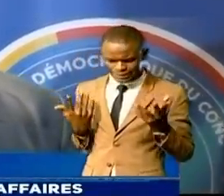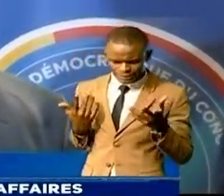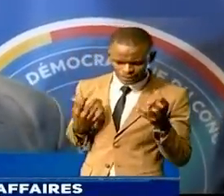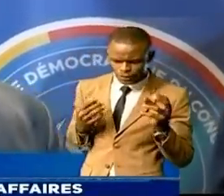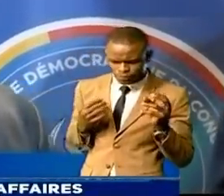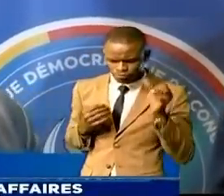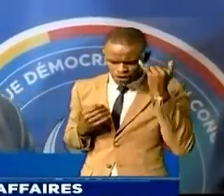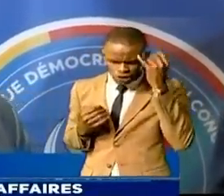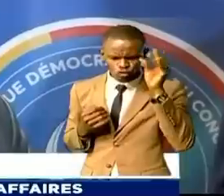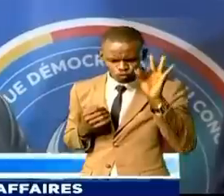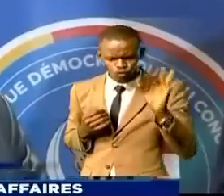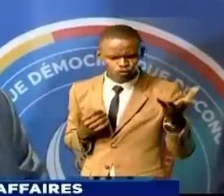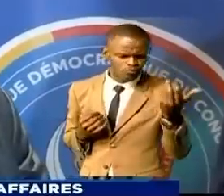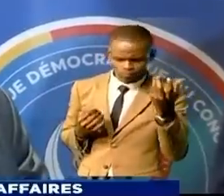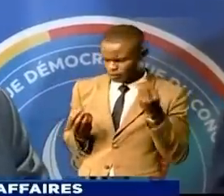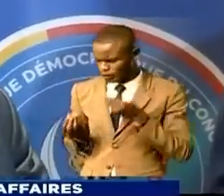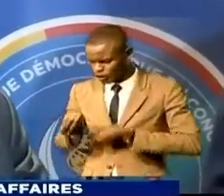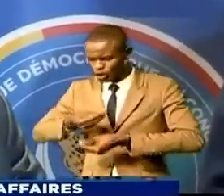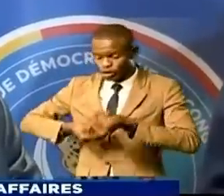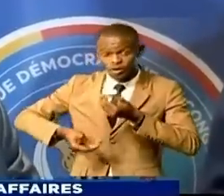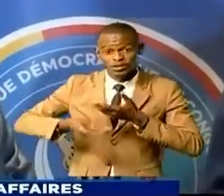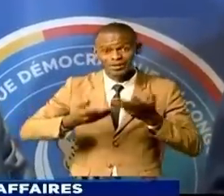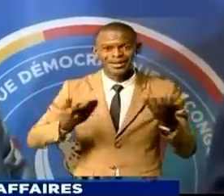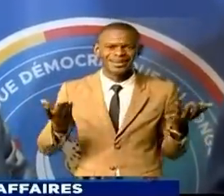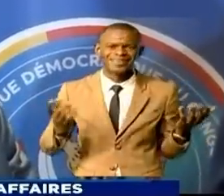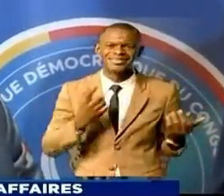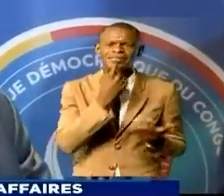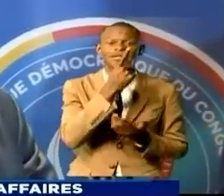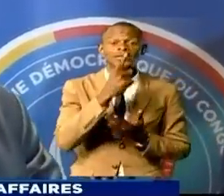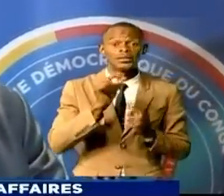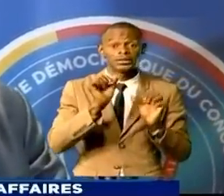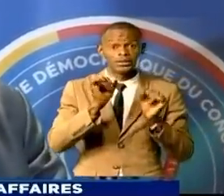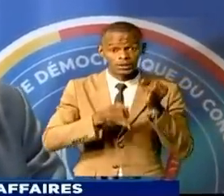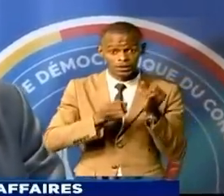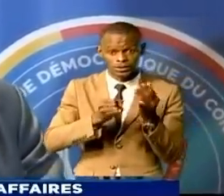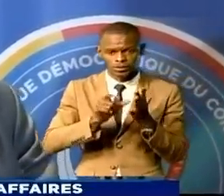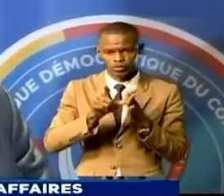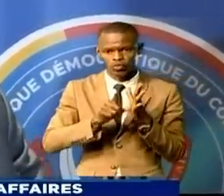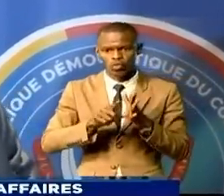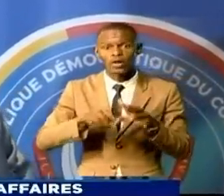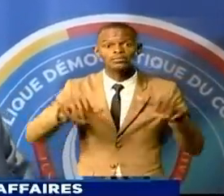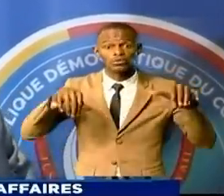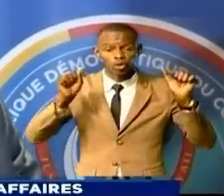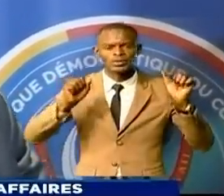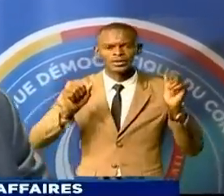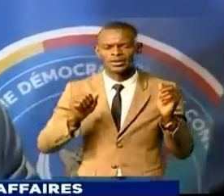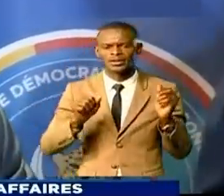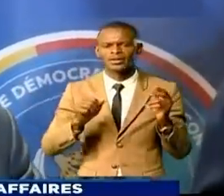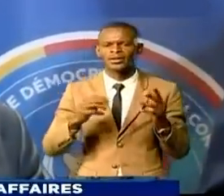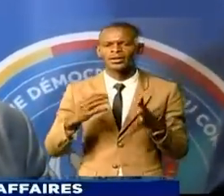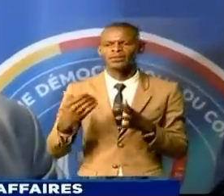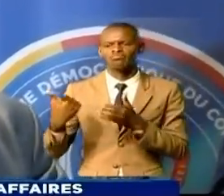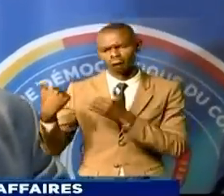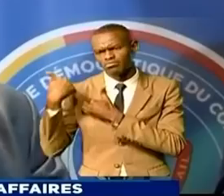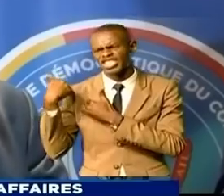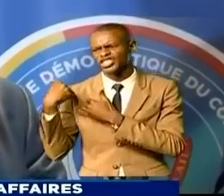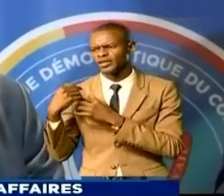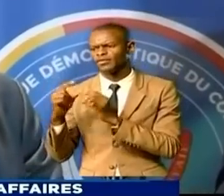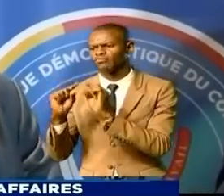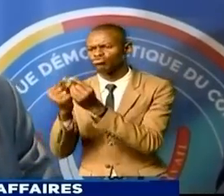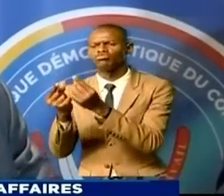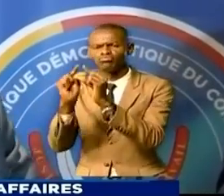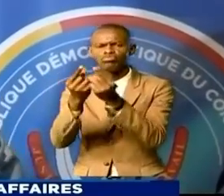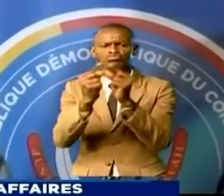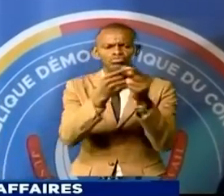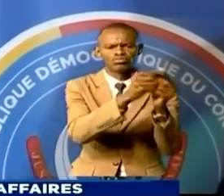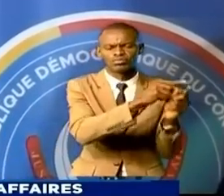titres immobiliers, les chefs de division du cadastre, ainsi que leurs collaborateurs, seront maintenant tenus pénalement